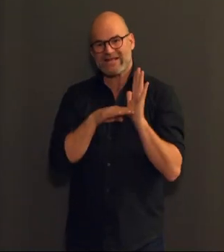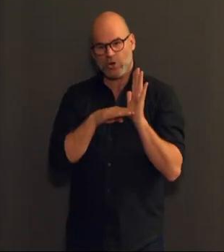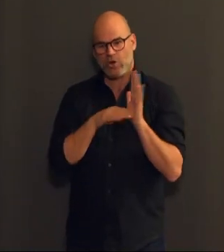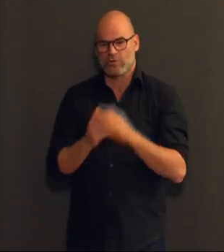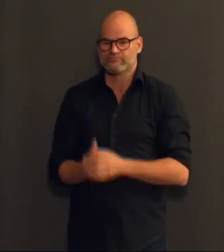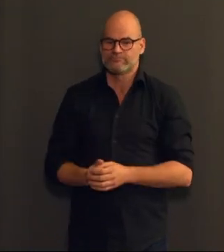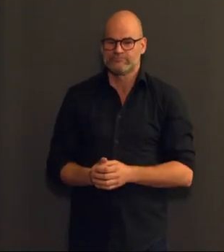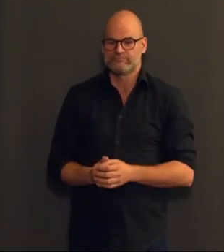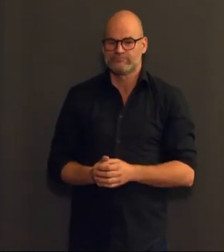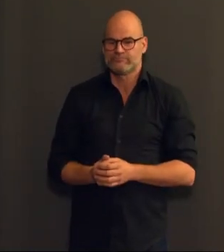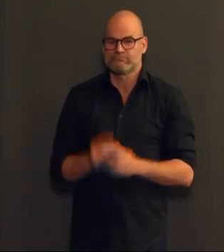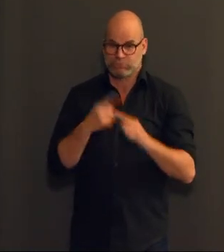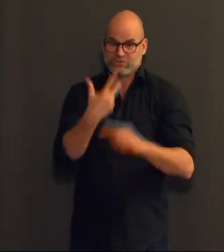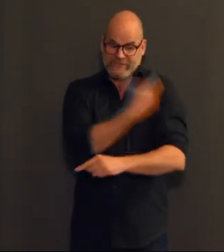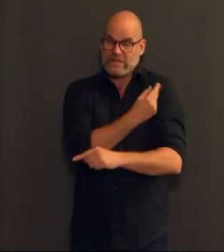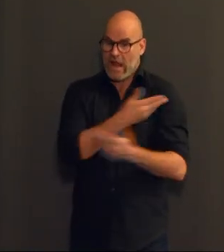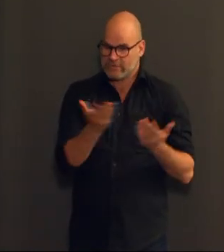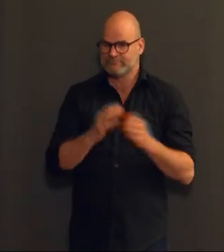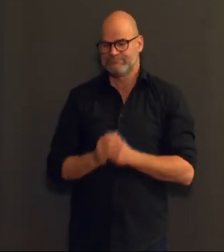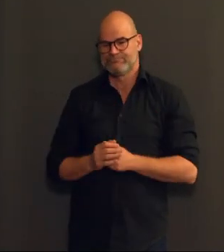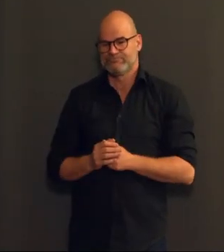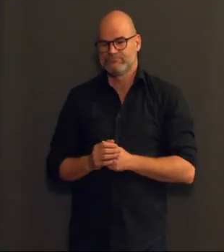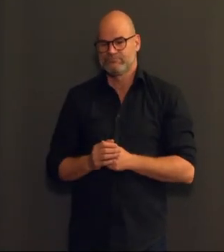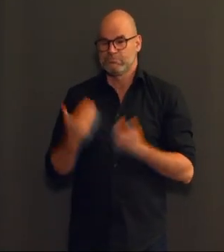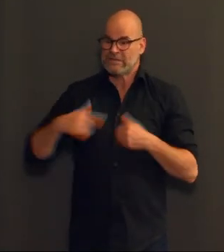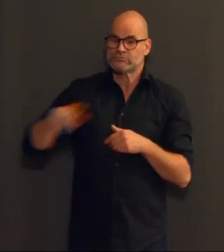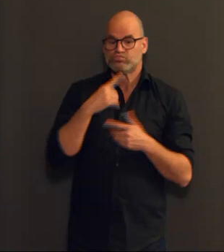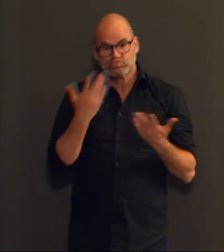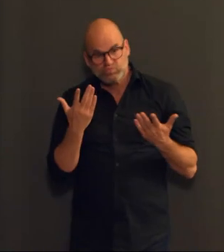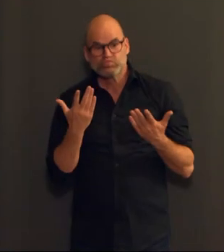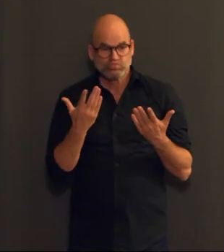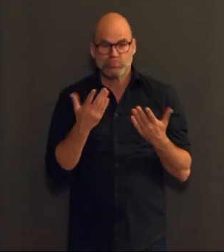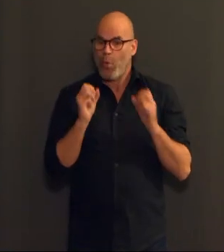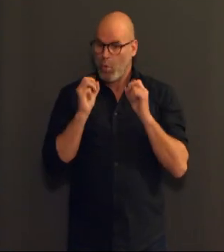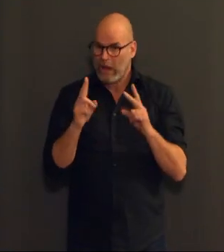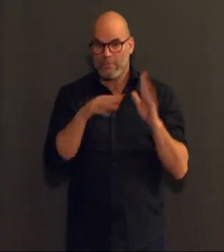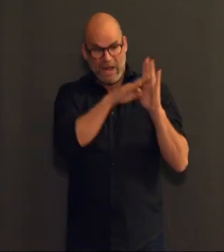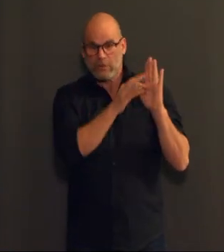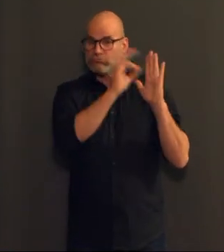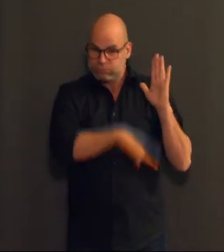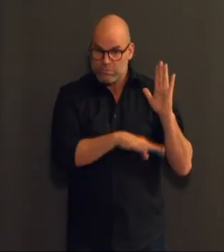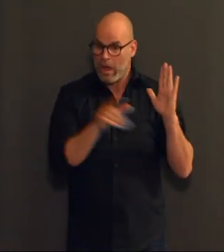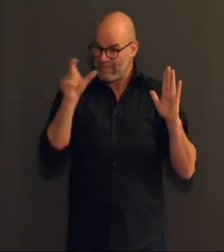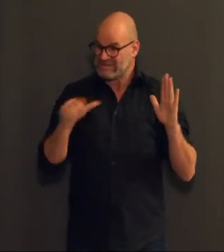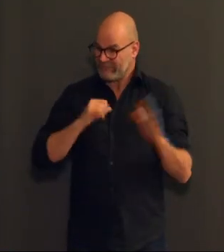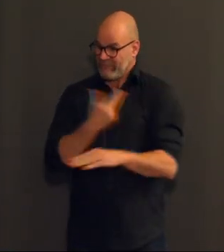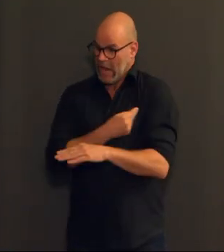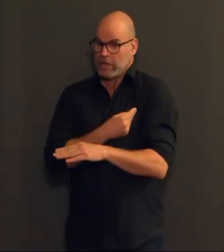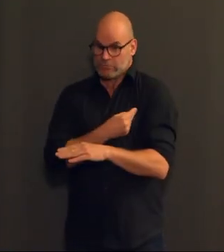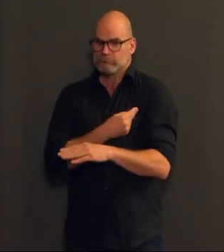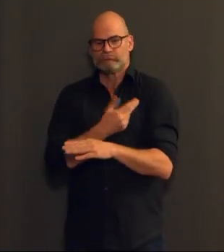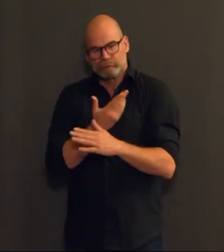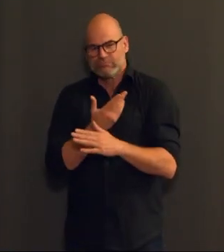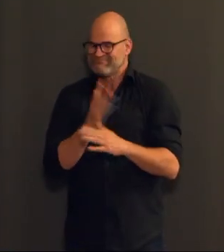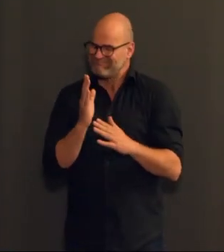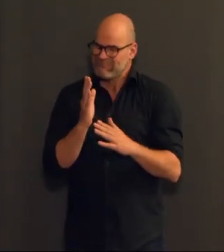denken dat we hier alleen maar gaan uitgeraken door te vaccineren. Het vaccin is cruciaal, maar gaat in synergie werken met